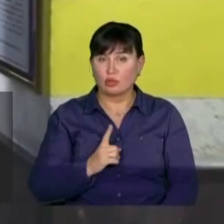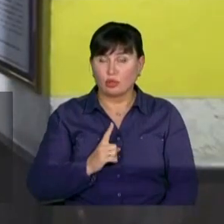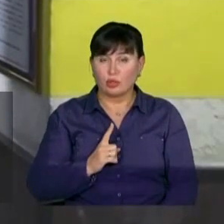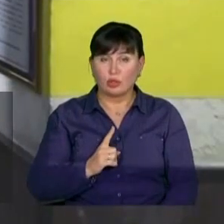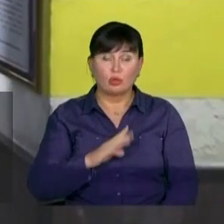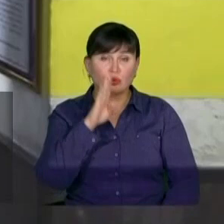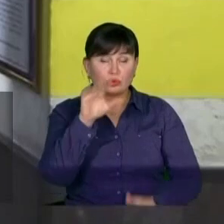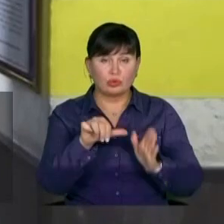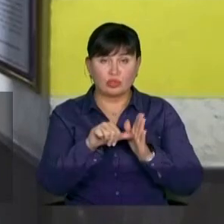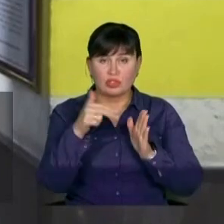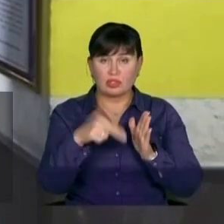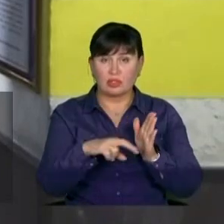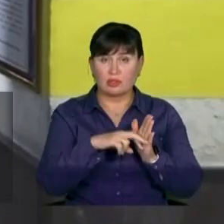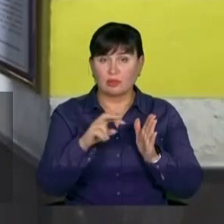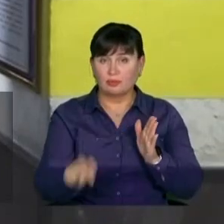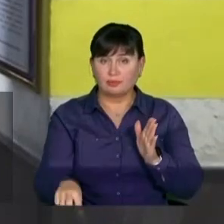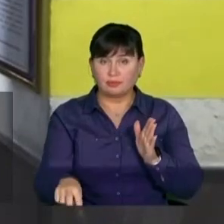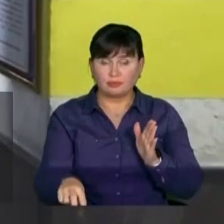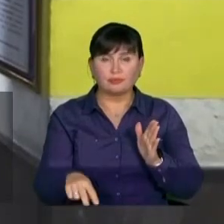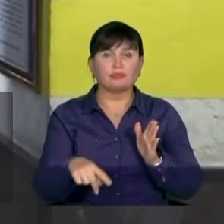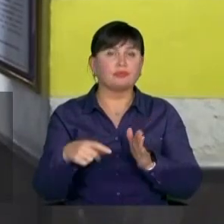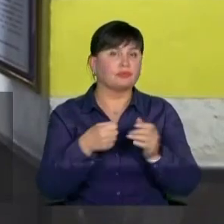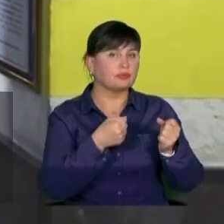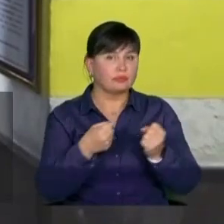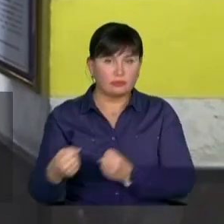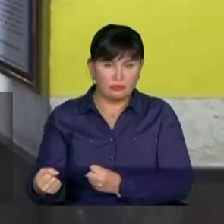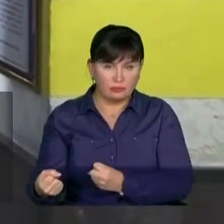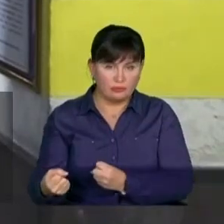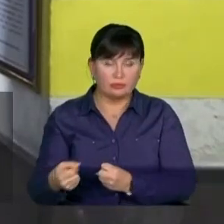6:30 утра. Он не приехал. Сказали, что с задержками.